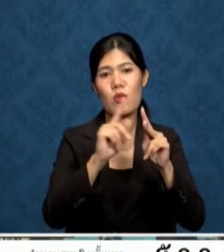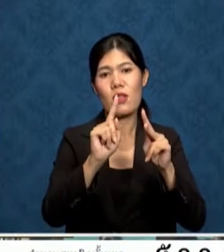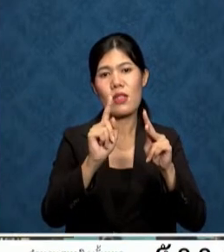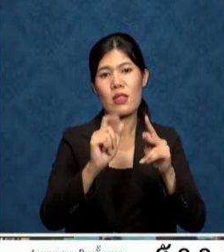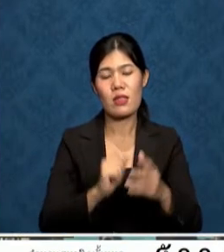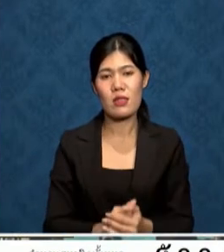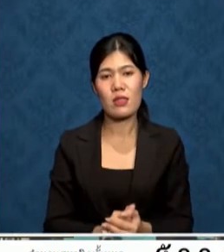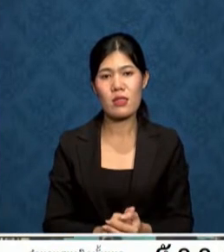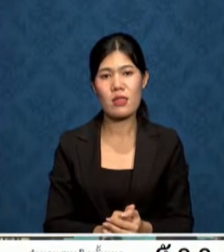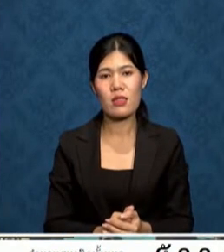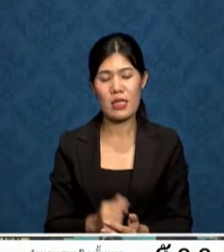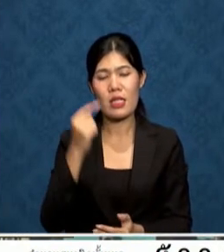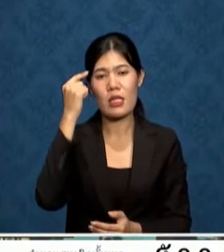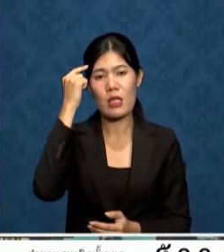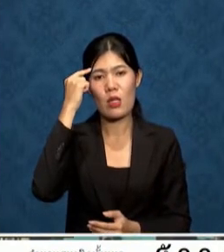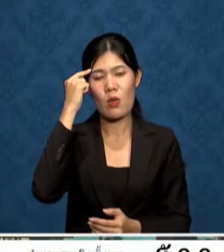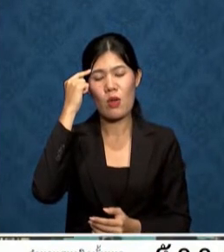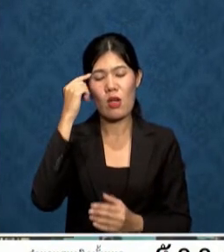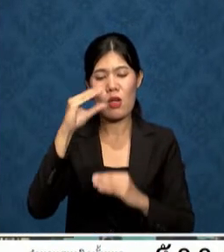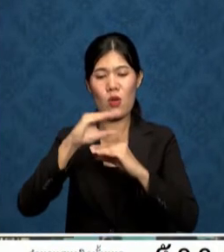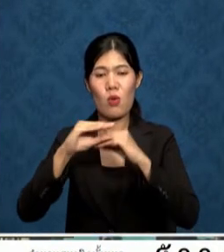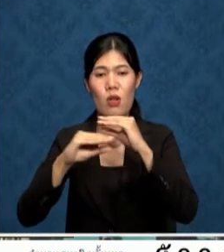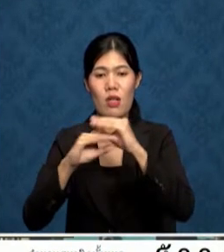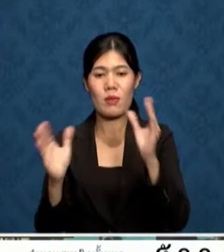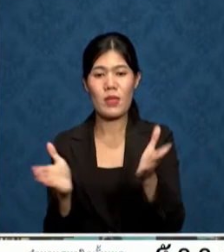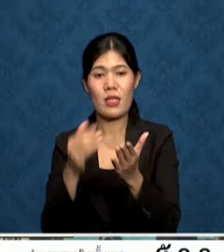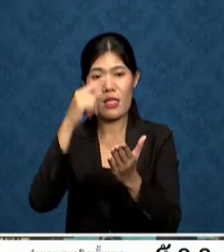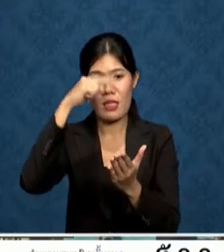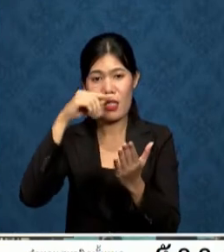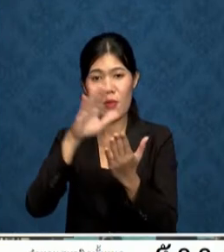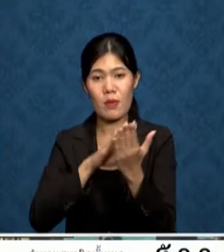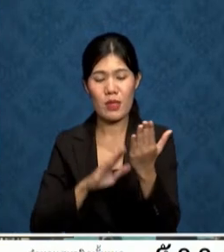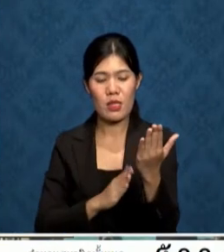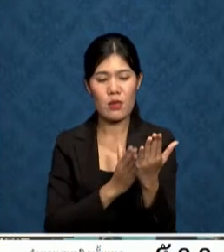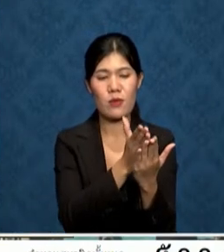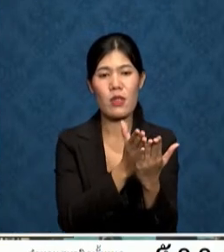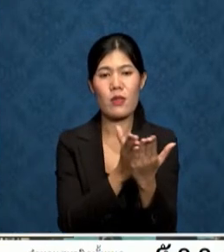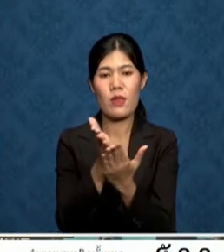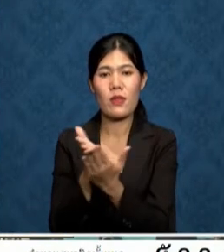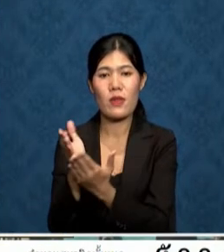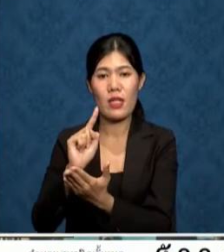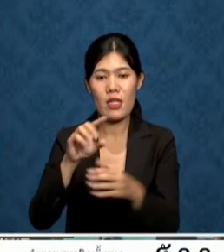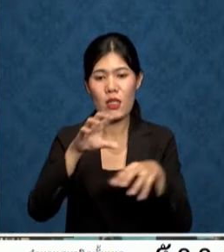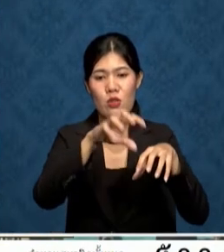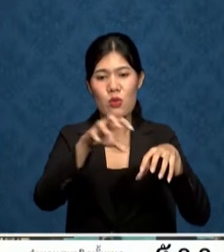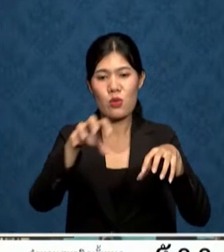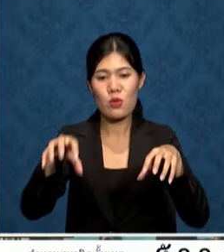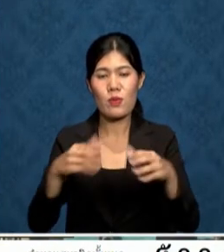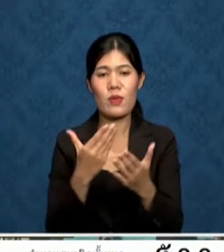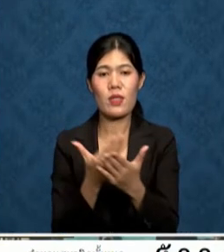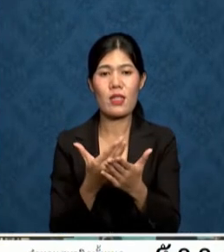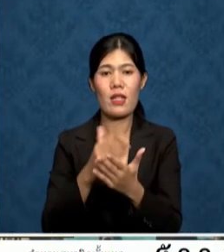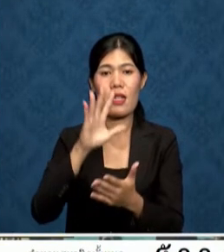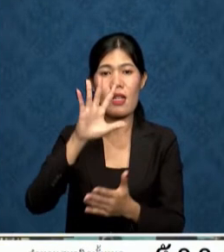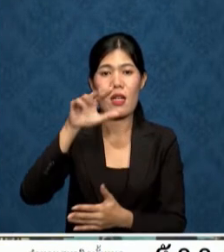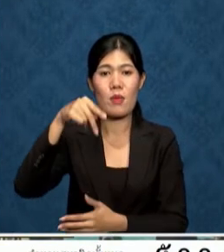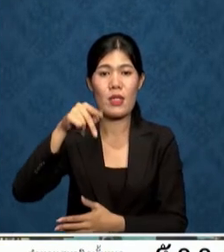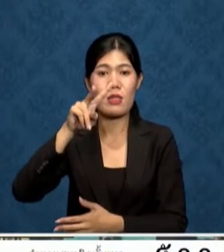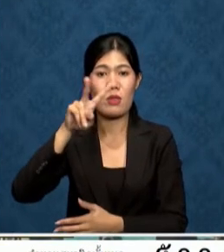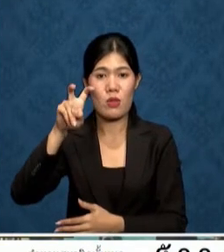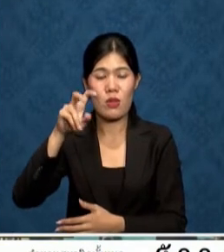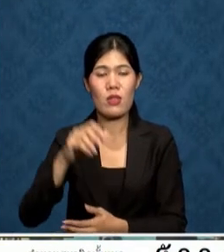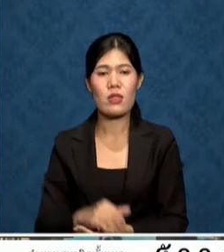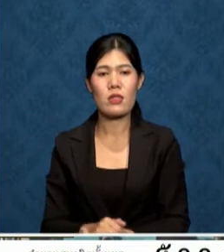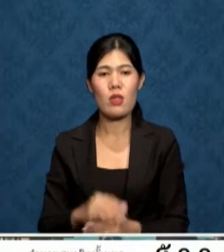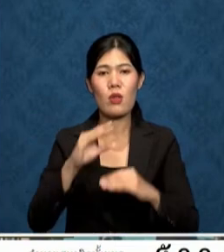Soft Powerของท่านมันไปอยู่ด้านใดบ้างนะครับตัวเลข 52นะครับถามว่า